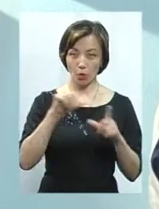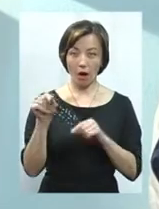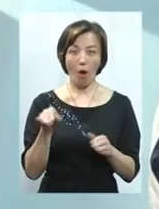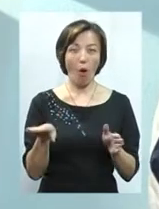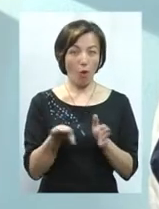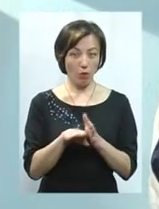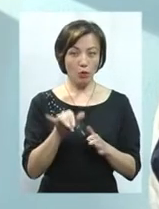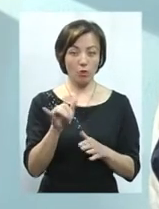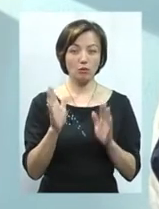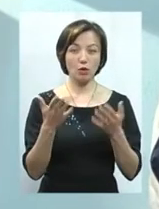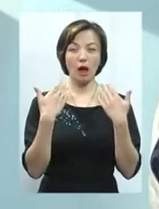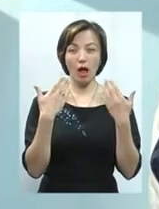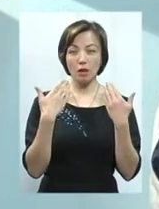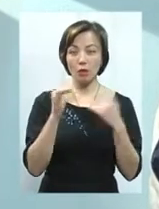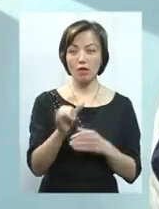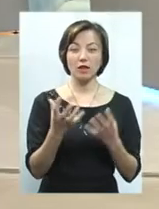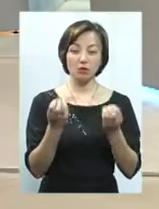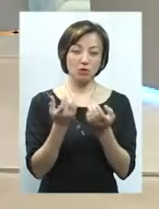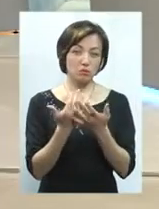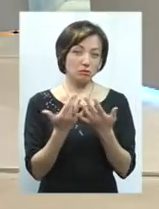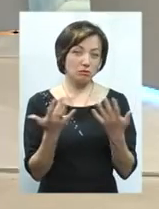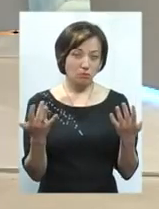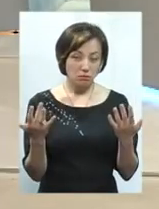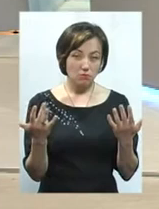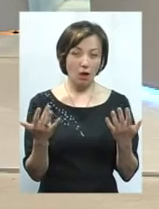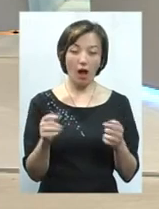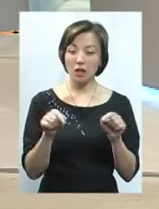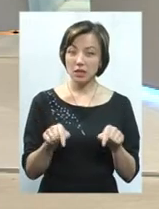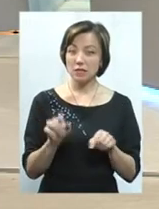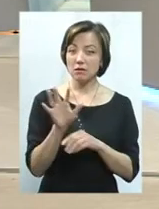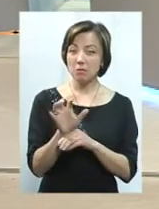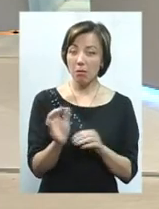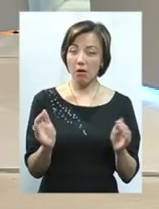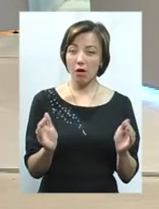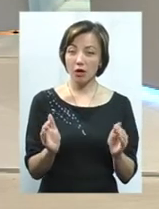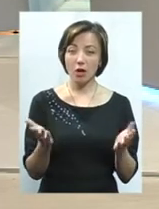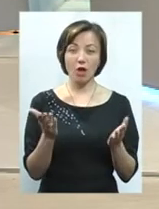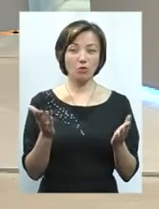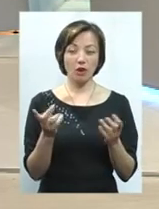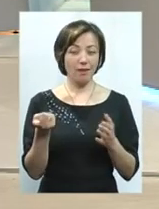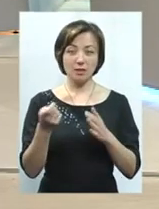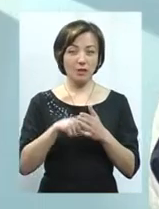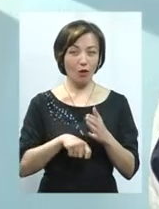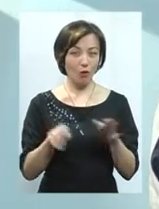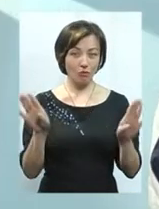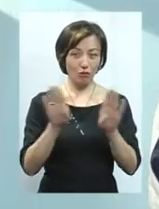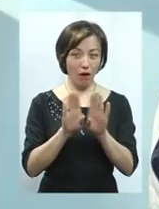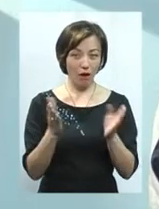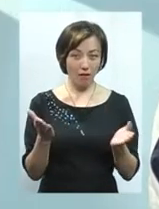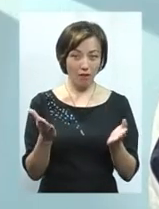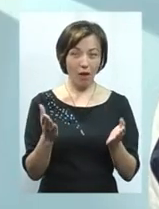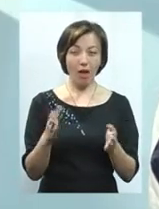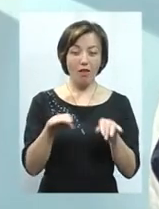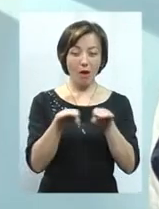отпуск, у вас будут каникулы, у вас будут еще там какие-то мероприятия, а здесь собачка, которую не закроешь в шкаф, на полочку